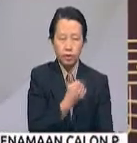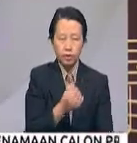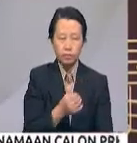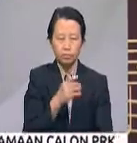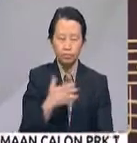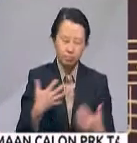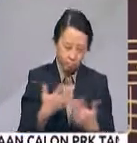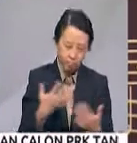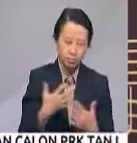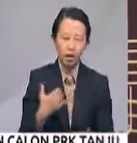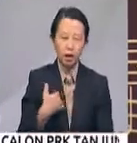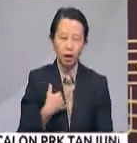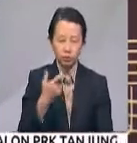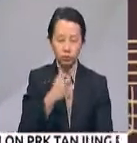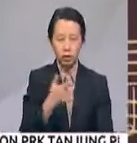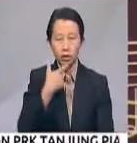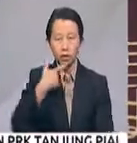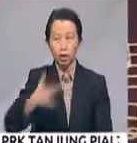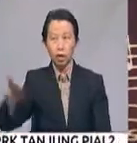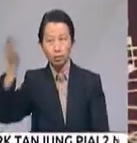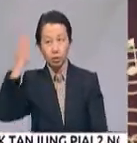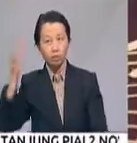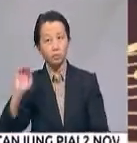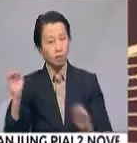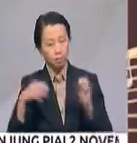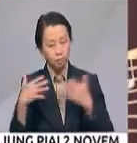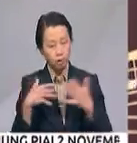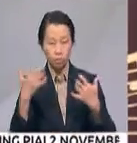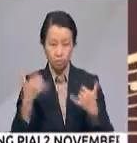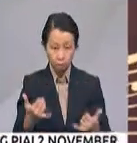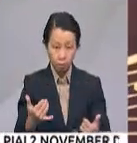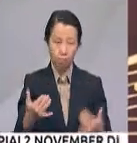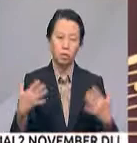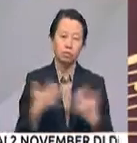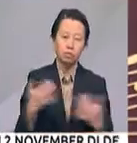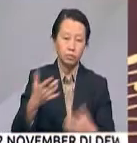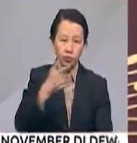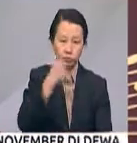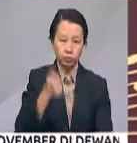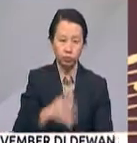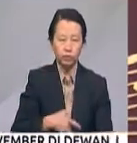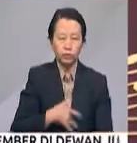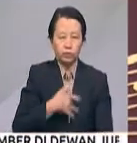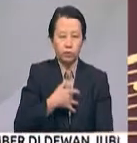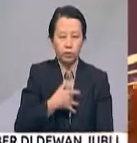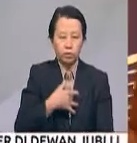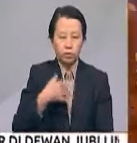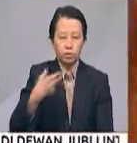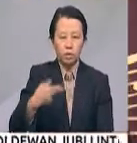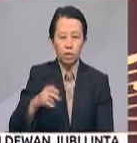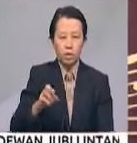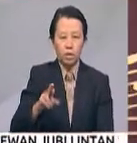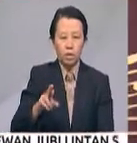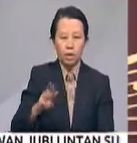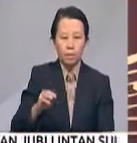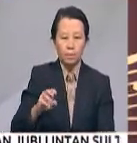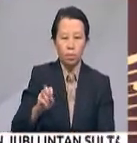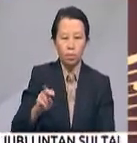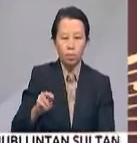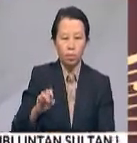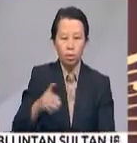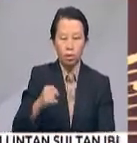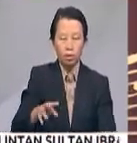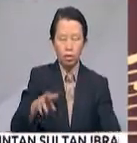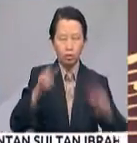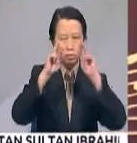ada. Dah lama nyanyi tak takut, but this time saya takut. Takut pasal Filharmonik tu. Filharmonik ni orang punya